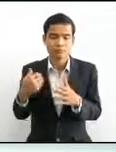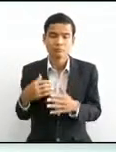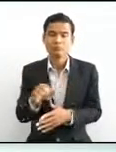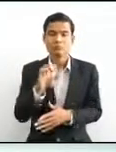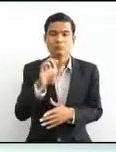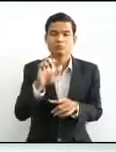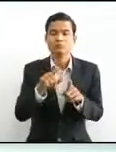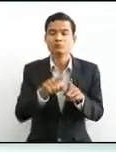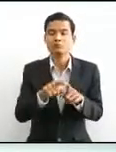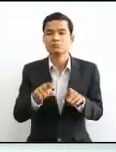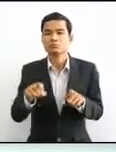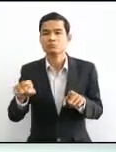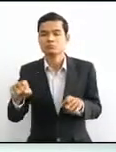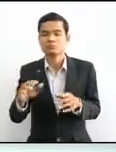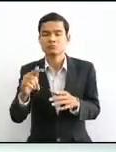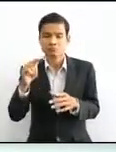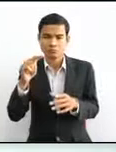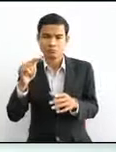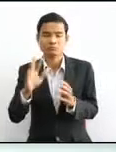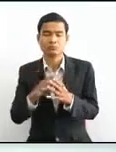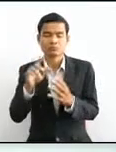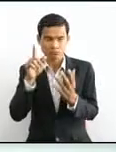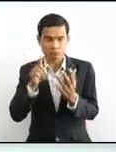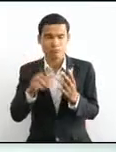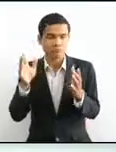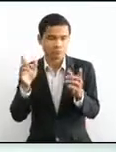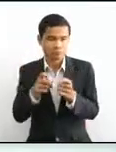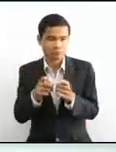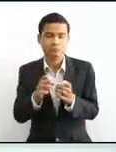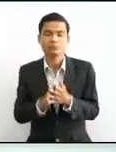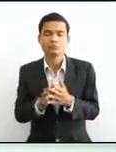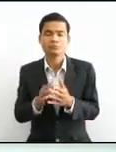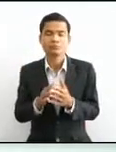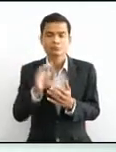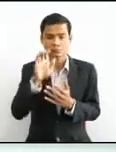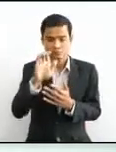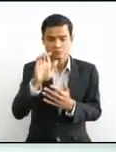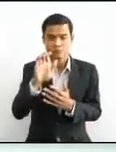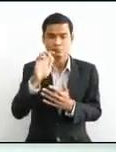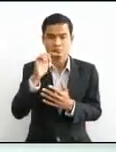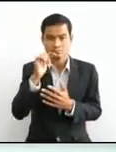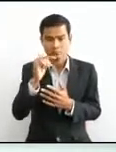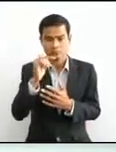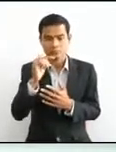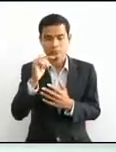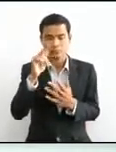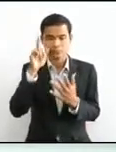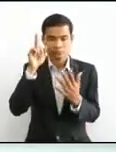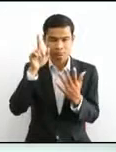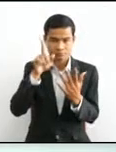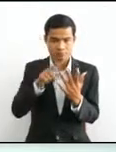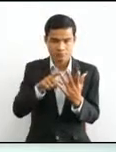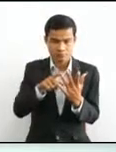chà chà là con sạp toán ấy mánh con đồng tiết cho nâng ngớ chòng bần